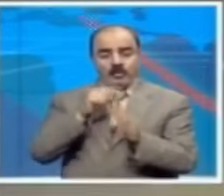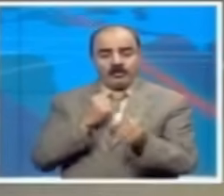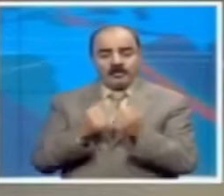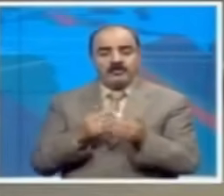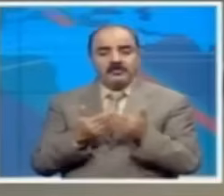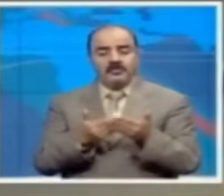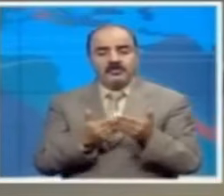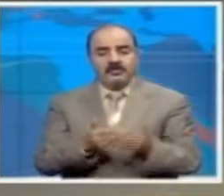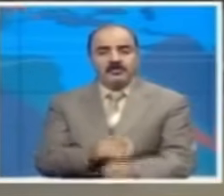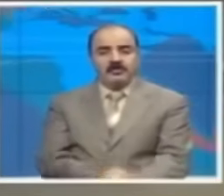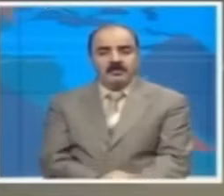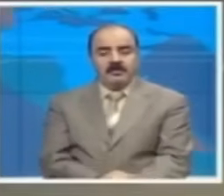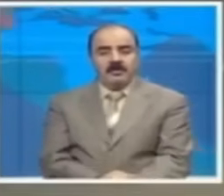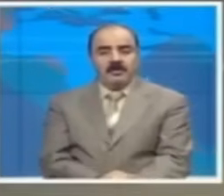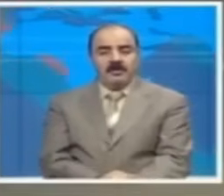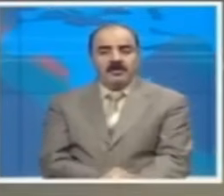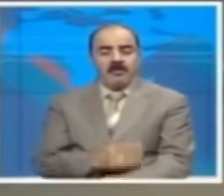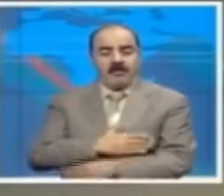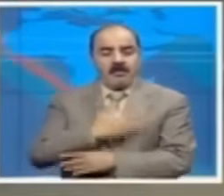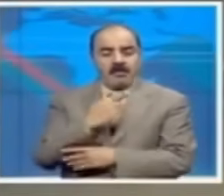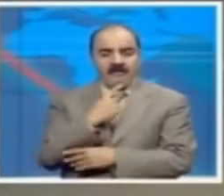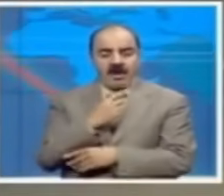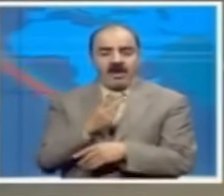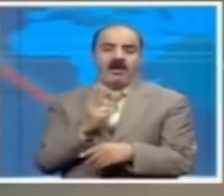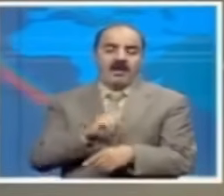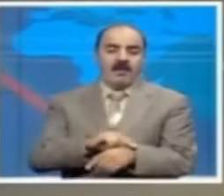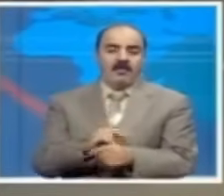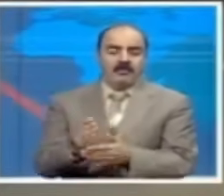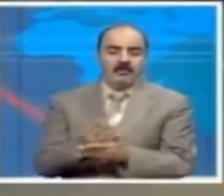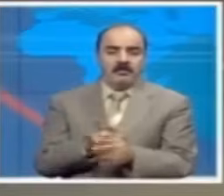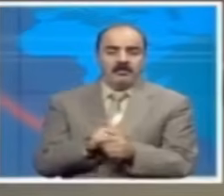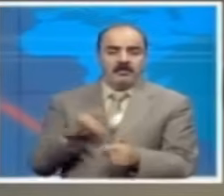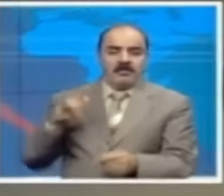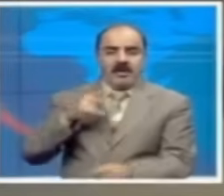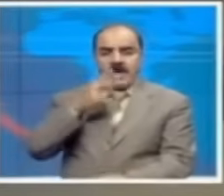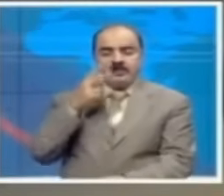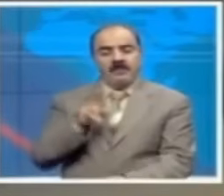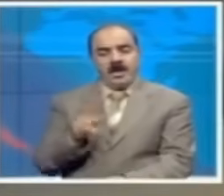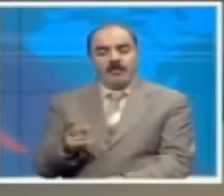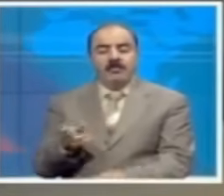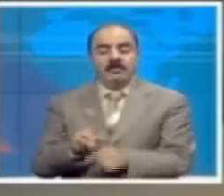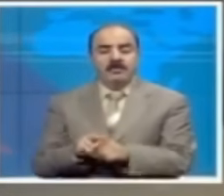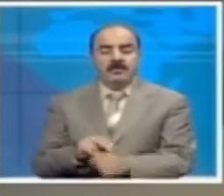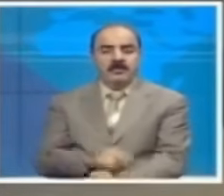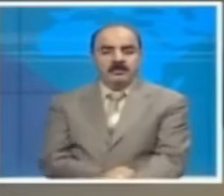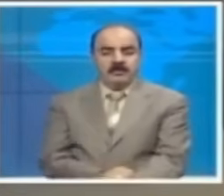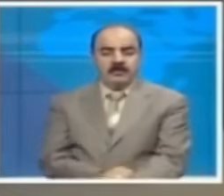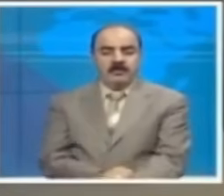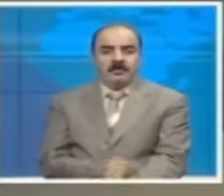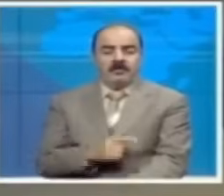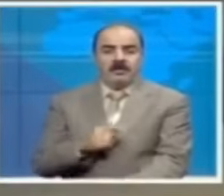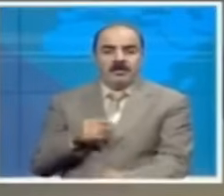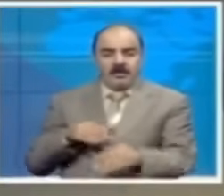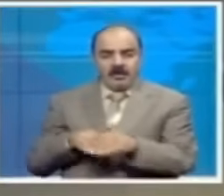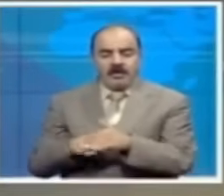مساعدات سواء من خلال معبر رفح أو أيضا من خلال مطار العريش أو أيضا من خلال أنفاق تحيا مصر،